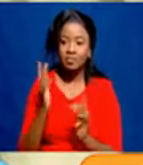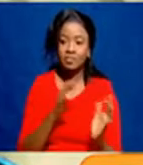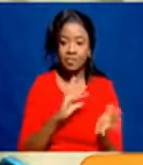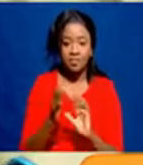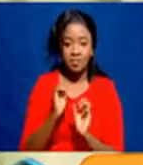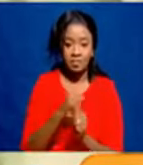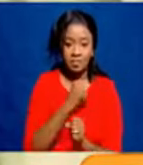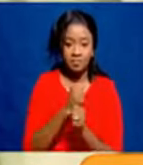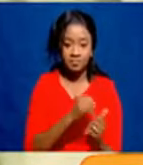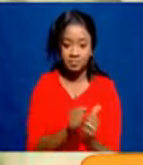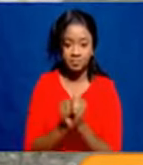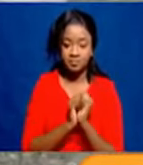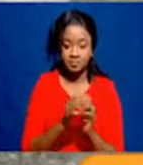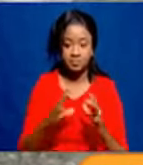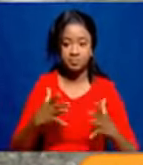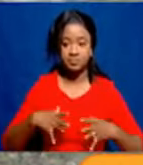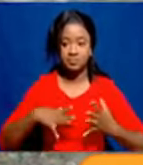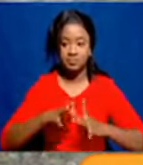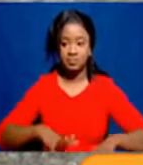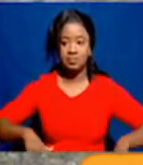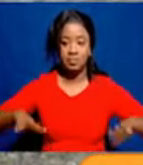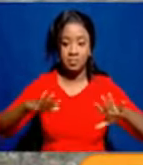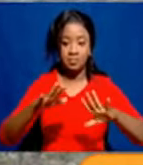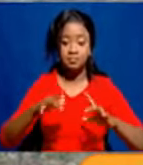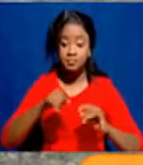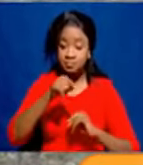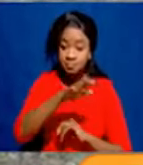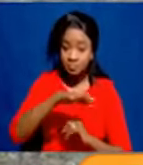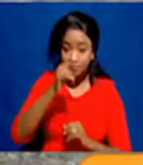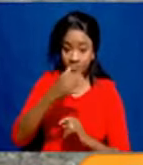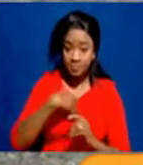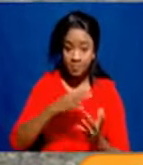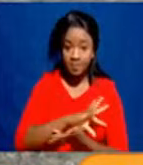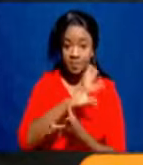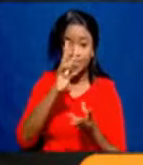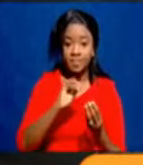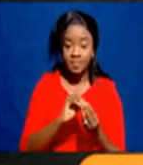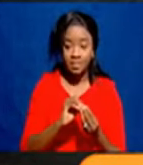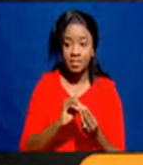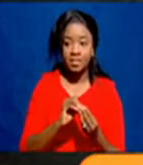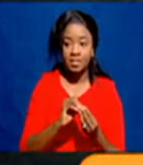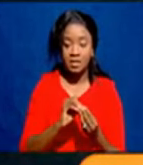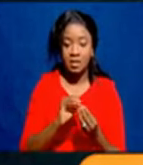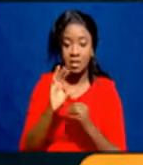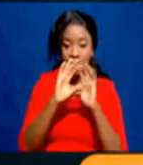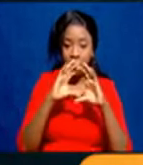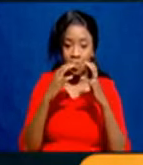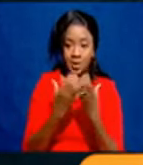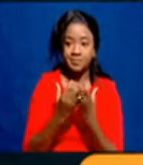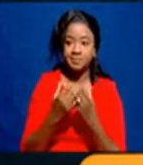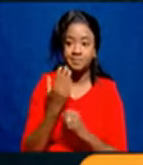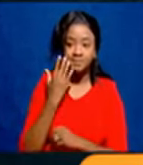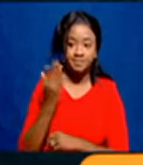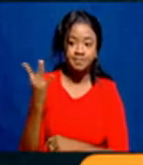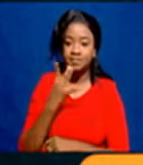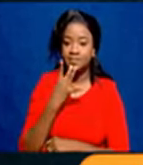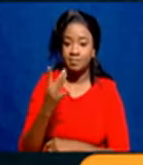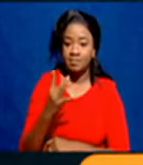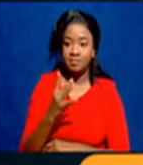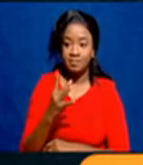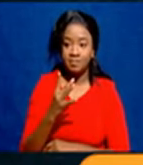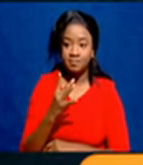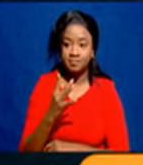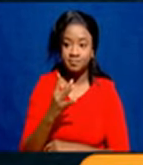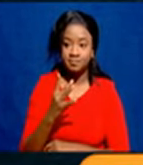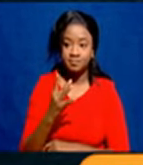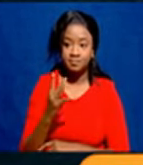ya stakeholder engagement. Kuna viwanda 413 vya kawi ya nuklia duniani. Hii ikiwa ni 10% pekee